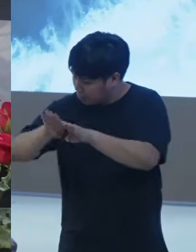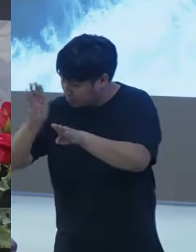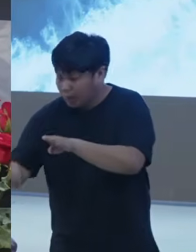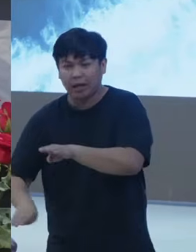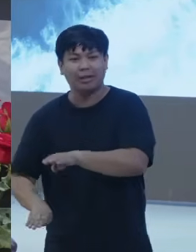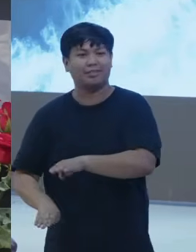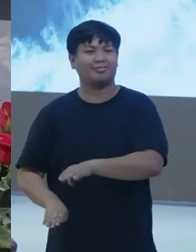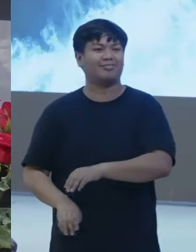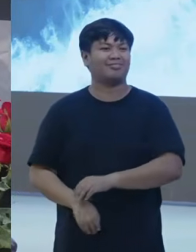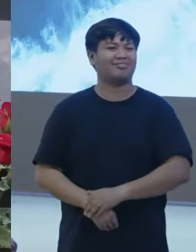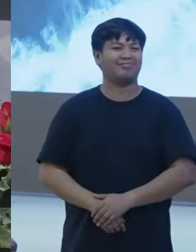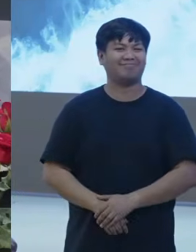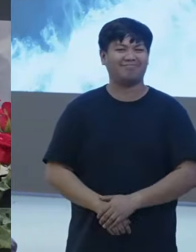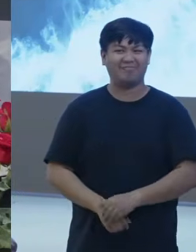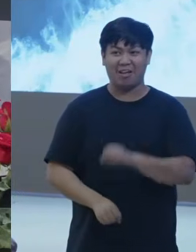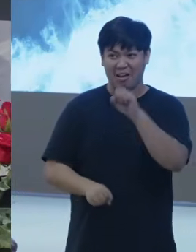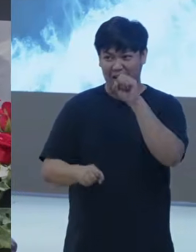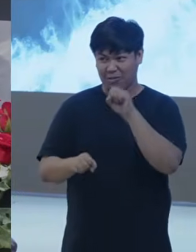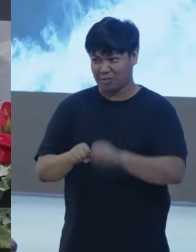Pamilyar ba yun sa inyo?